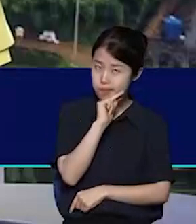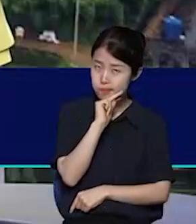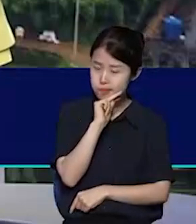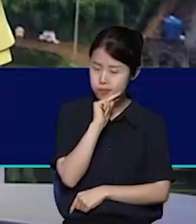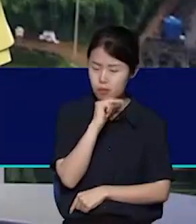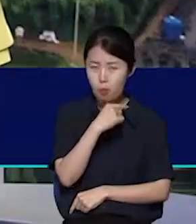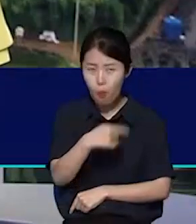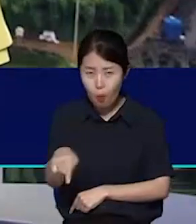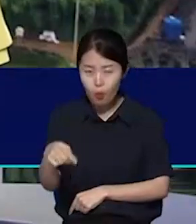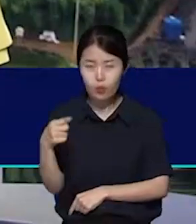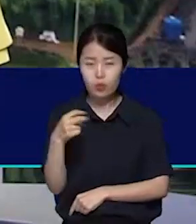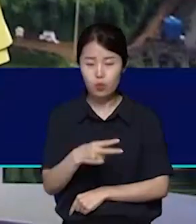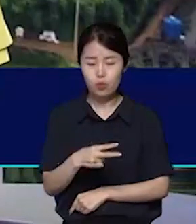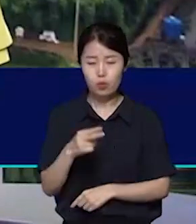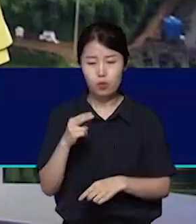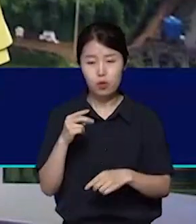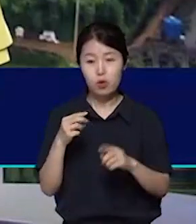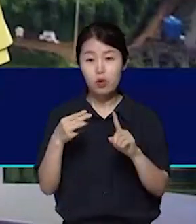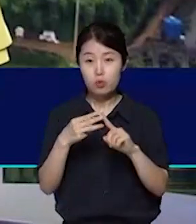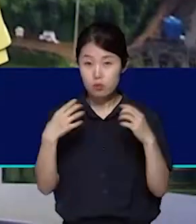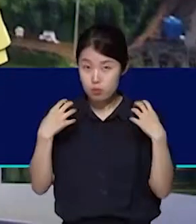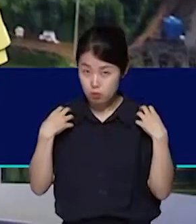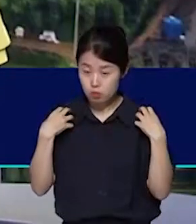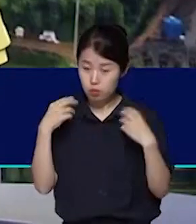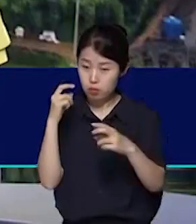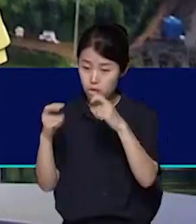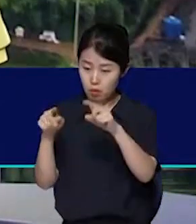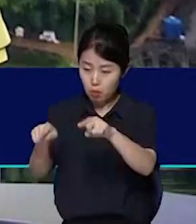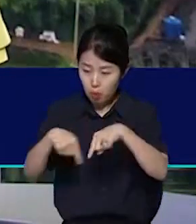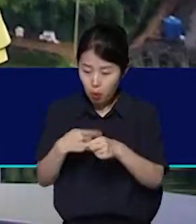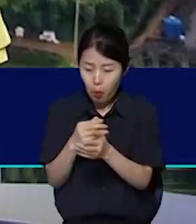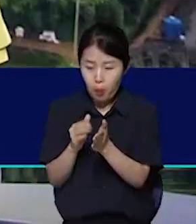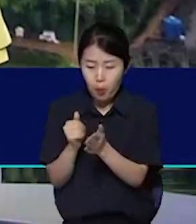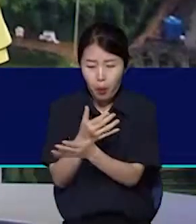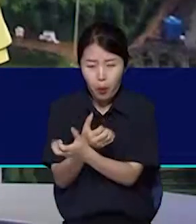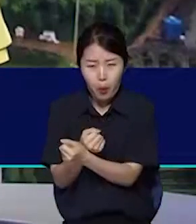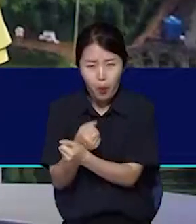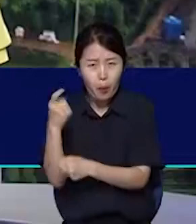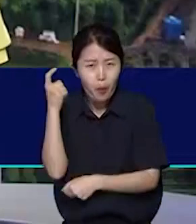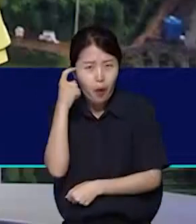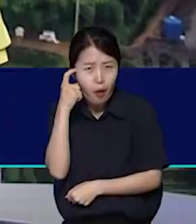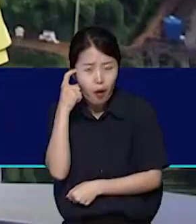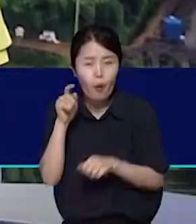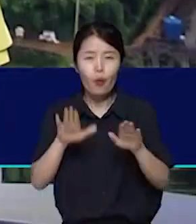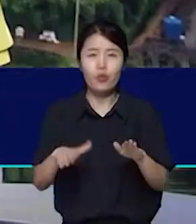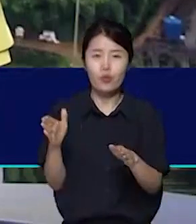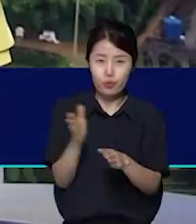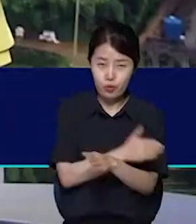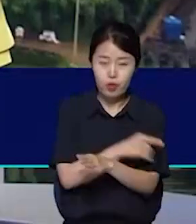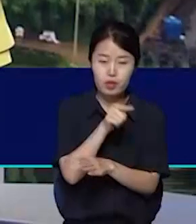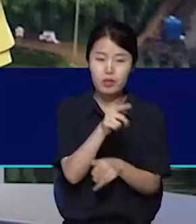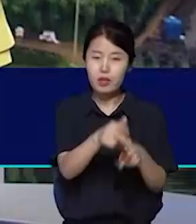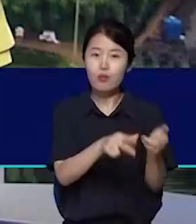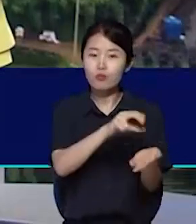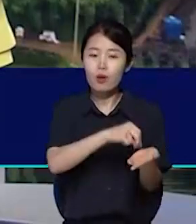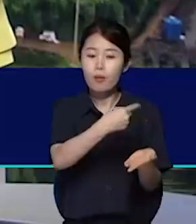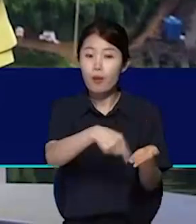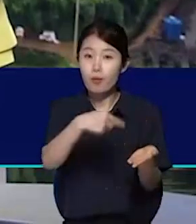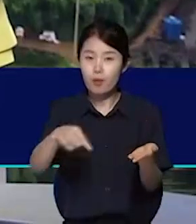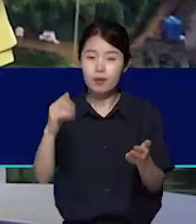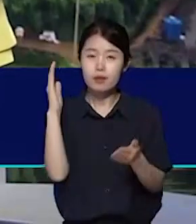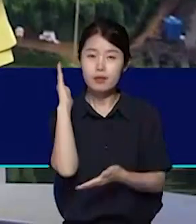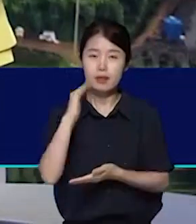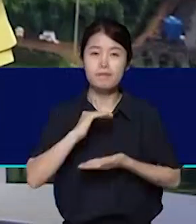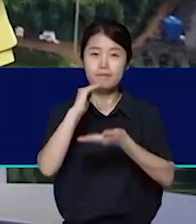건지, 왜 행정과 기업이 모든 것을 밀실에서 추진하는지, 오늘부터 담양 복합관광단지의 사업의 문제점을